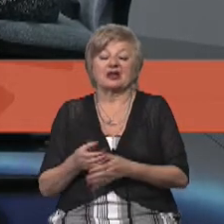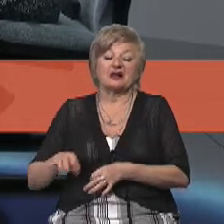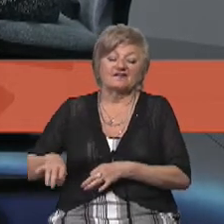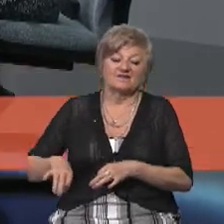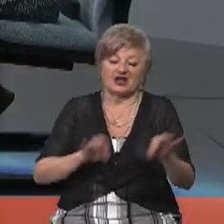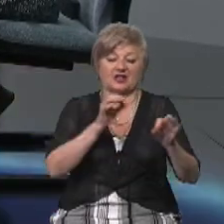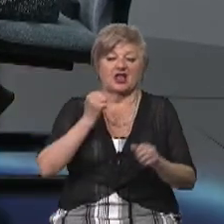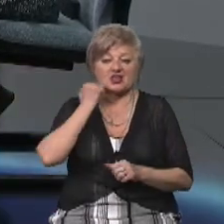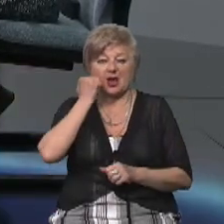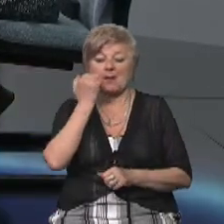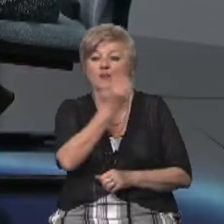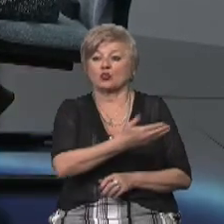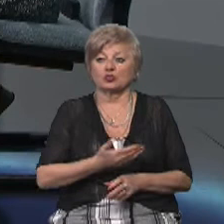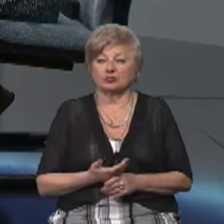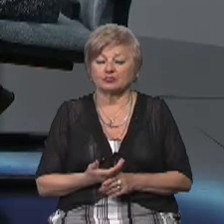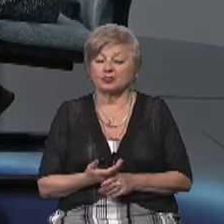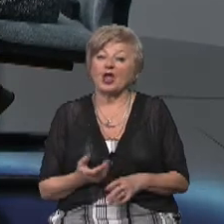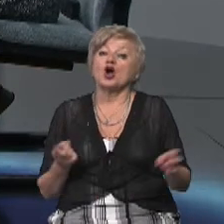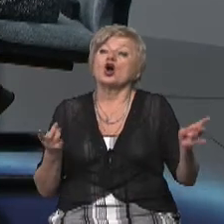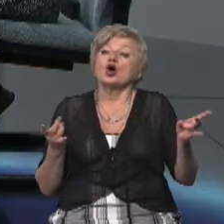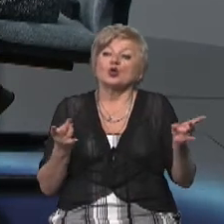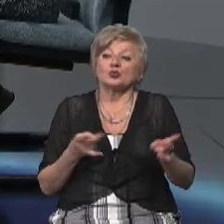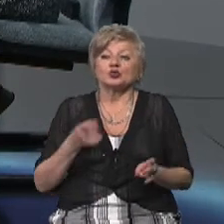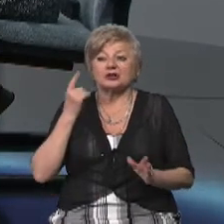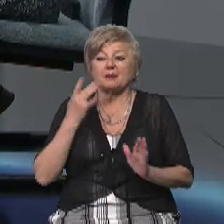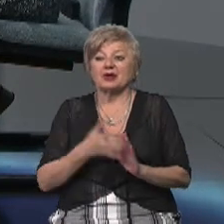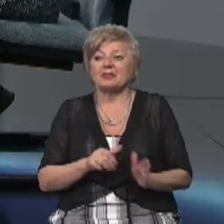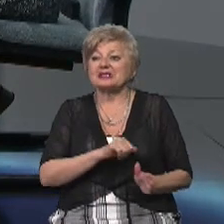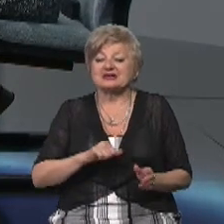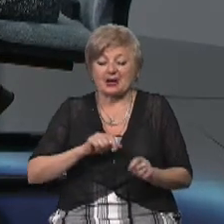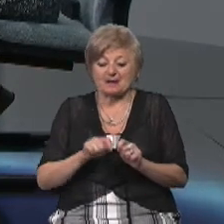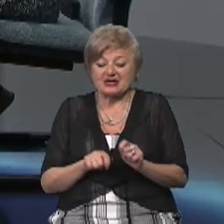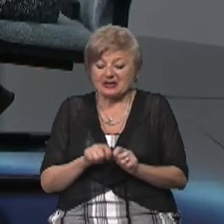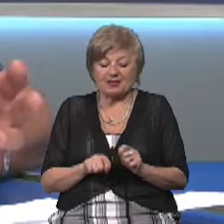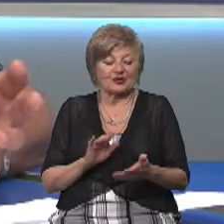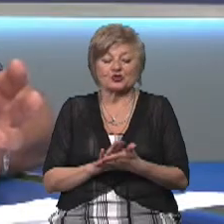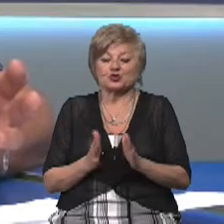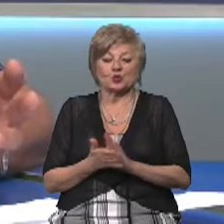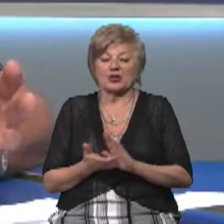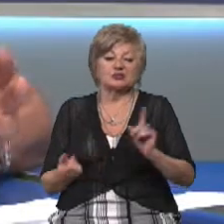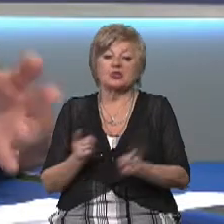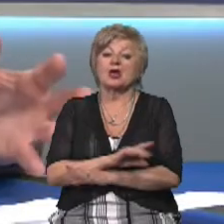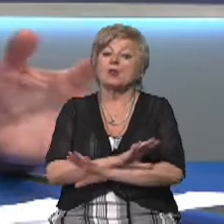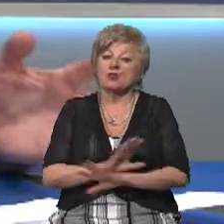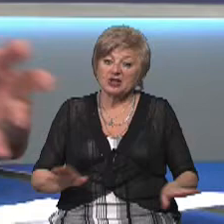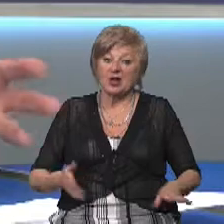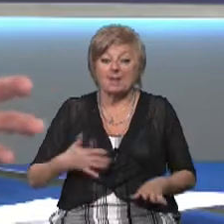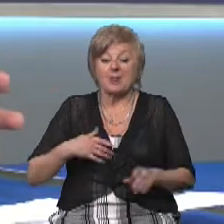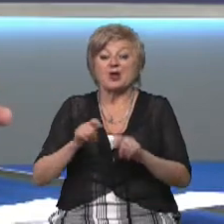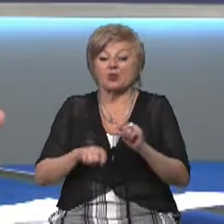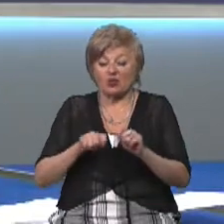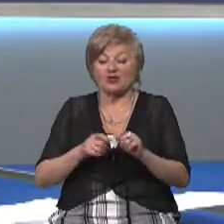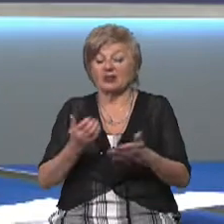Бабурку, щоб це змінило? Опять же, треба розуміти, що самі заміри ситуацію не змінять. То, що ми замірюємо